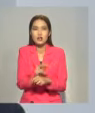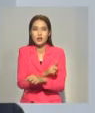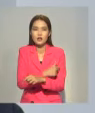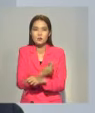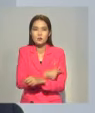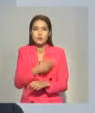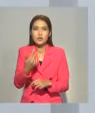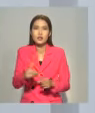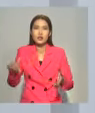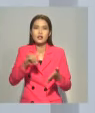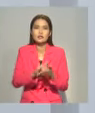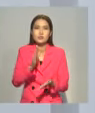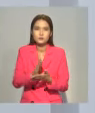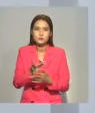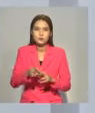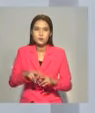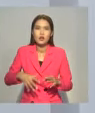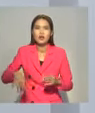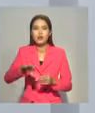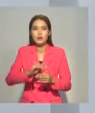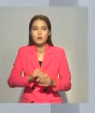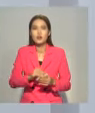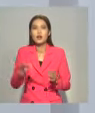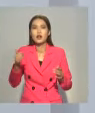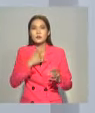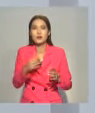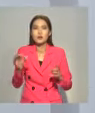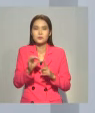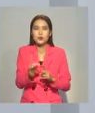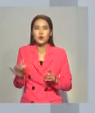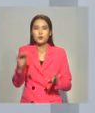амбулатория енгізіледі. Бұның бәрі қандай мақсатпен салынады?